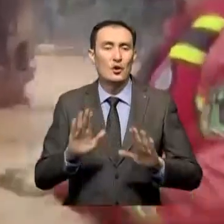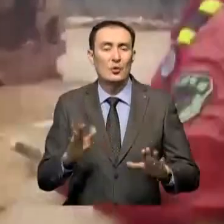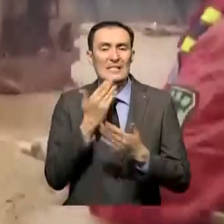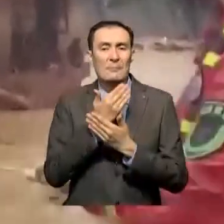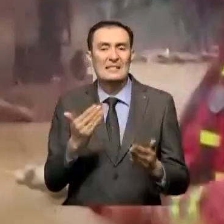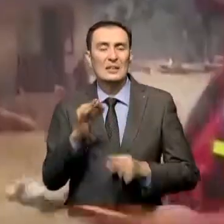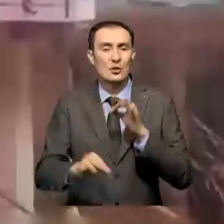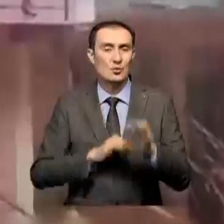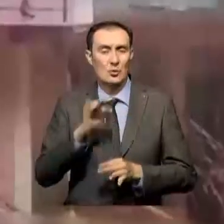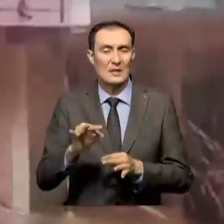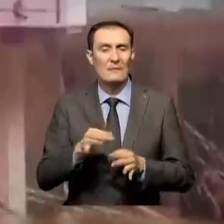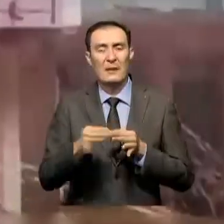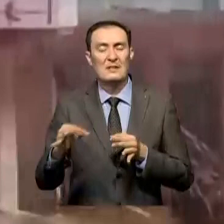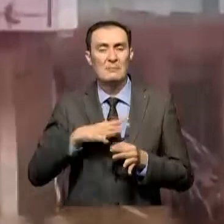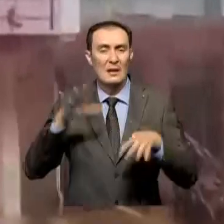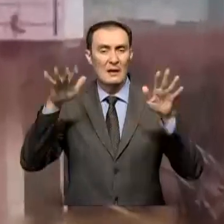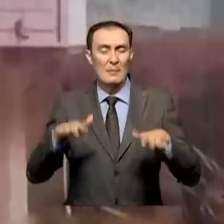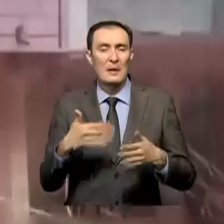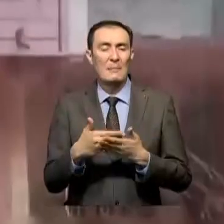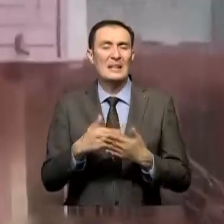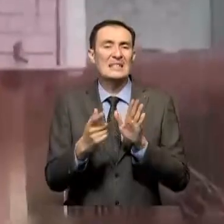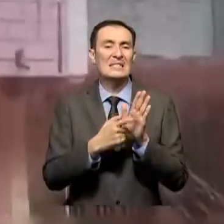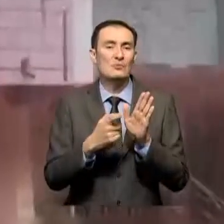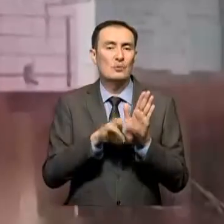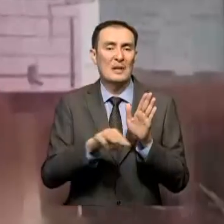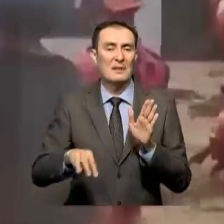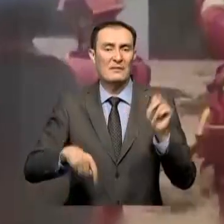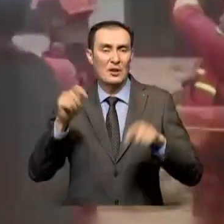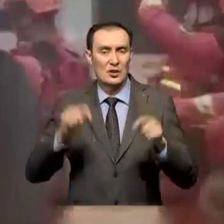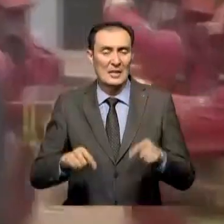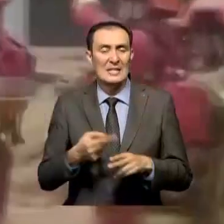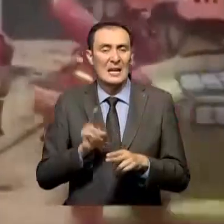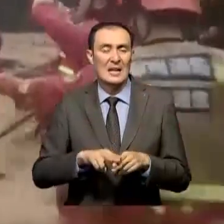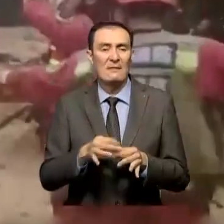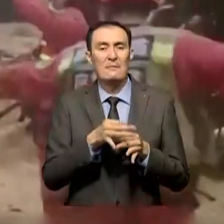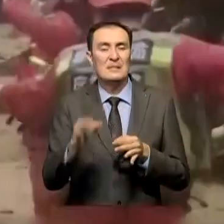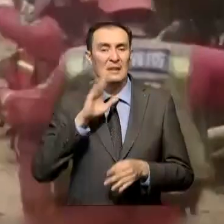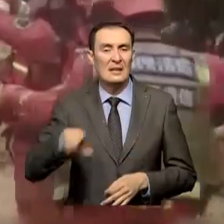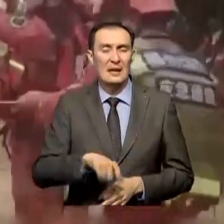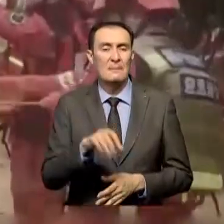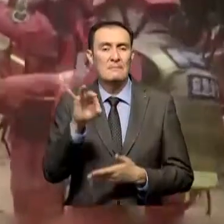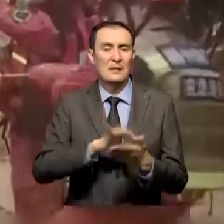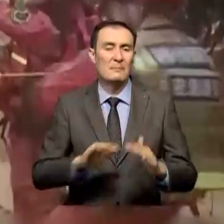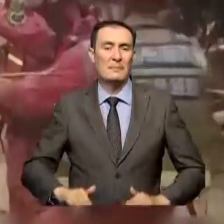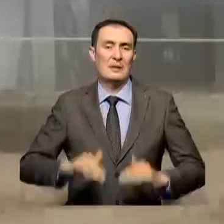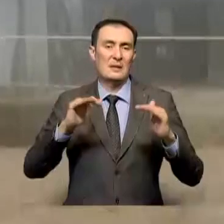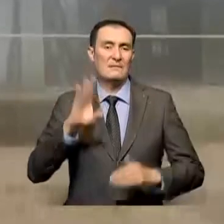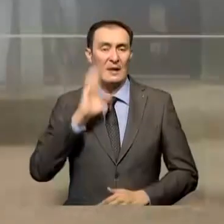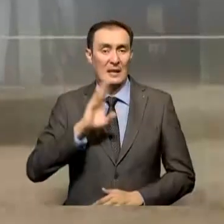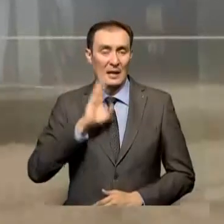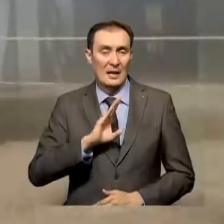за последние сутки в провинции выпало порядка 700 миллиметров осадков, из-за чего в местной реке резко поднялся уровень